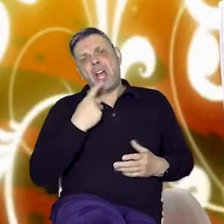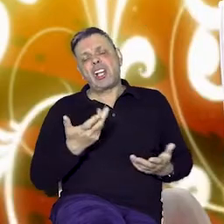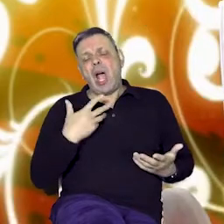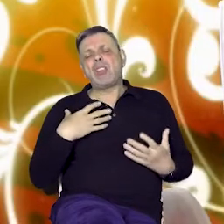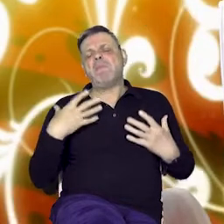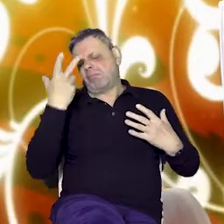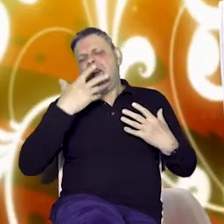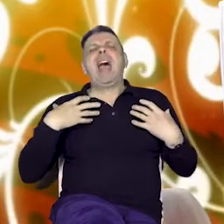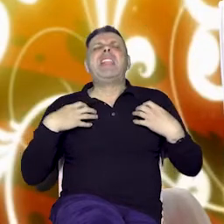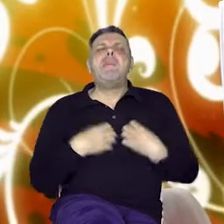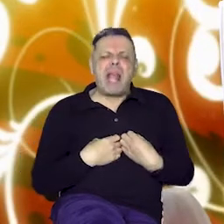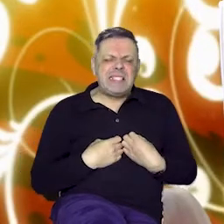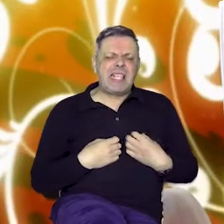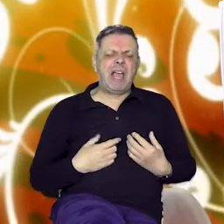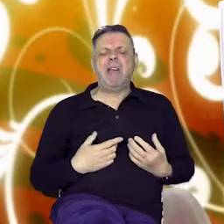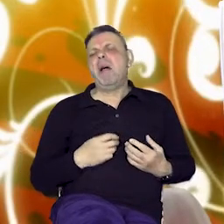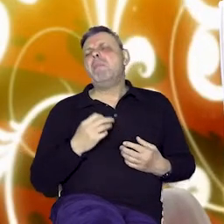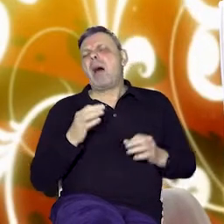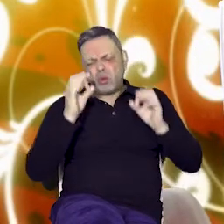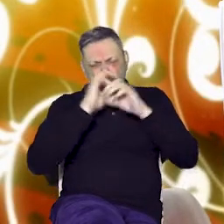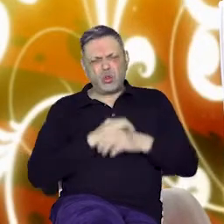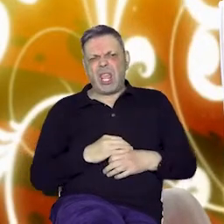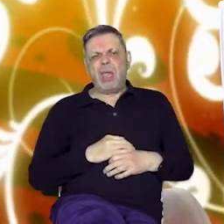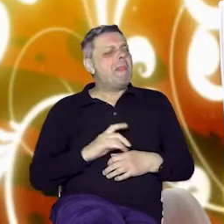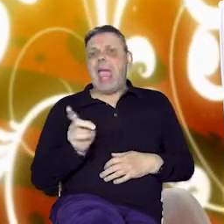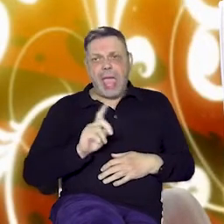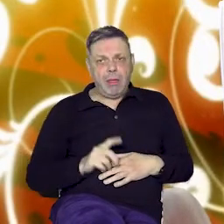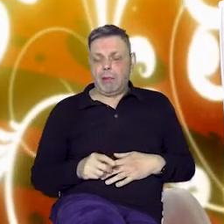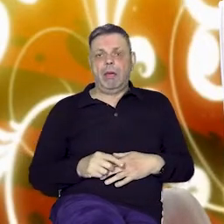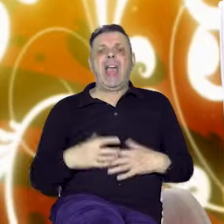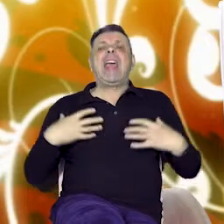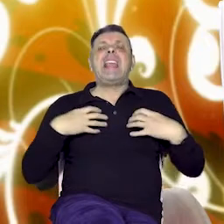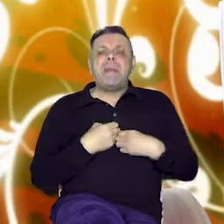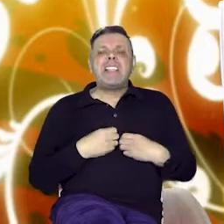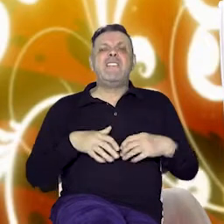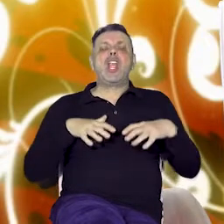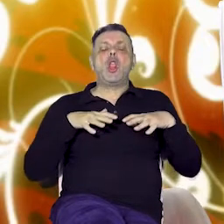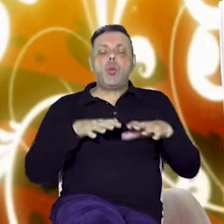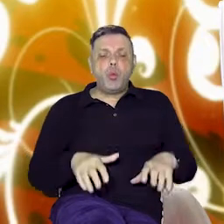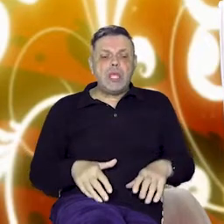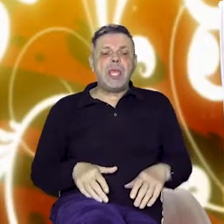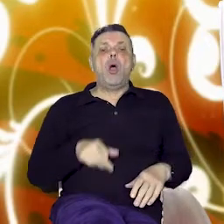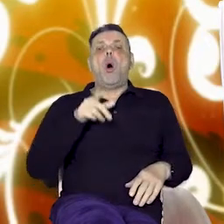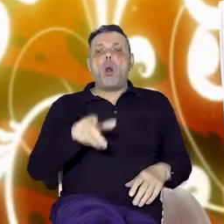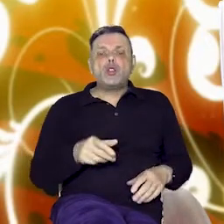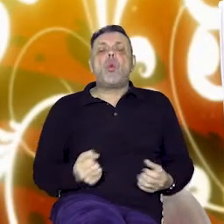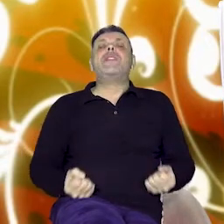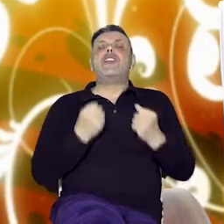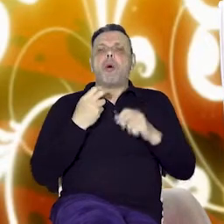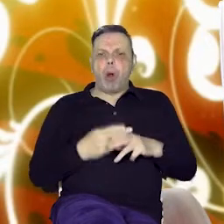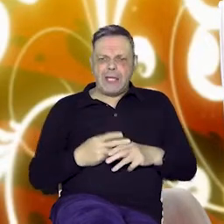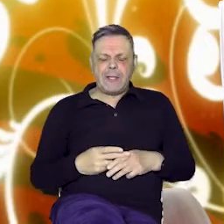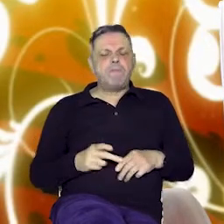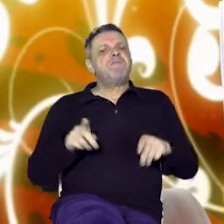depresija, da ljudi su malo tužni. Nisu ljudi malo tužni, depresivni ljudi su depresivni, imaju tešku bolest. Isto tako